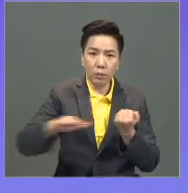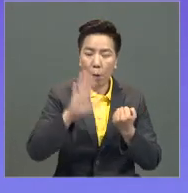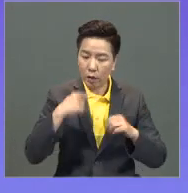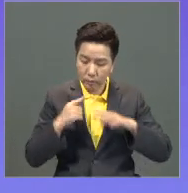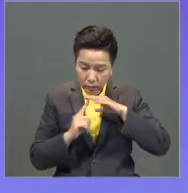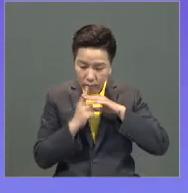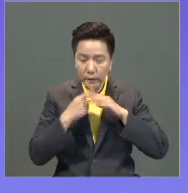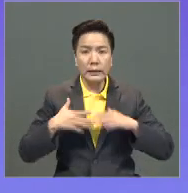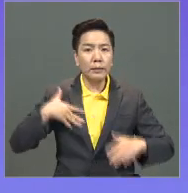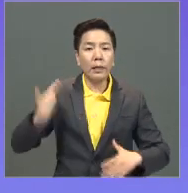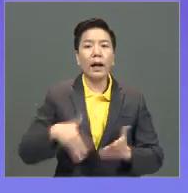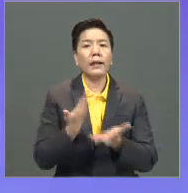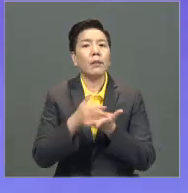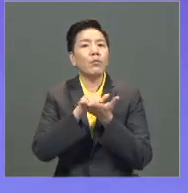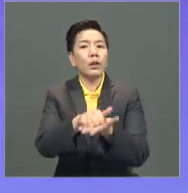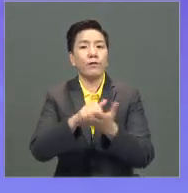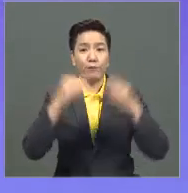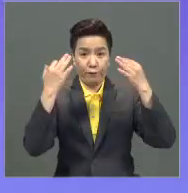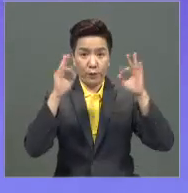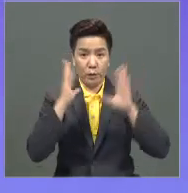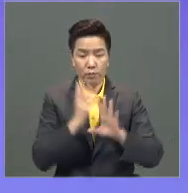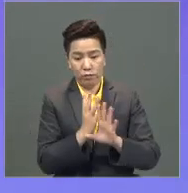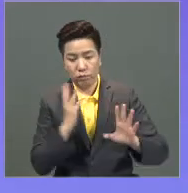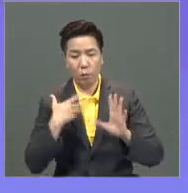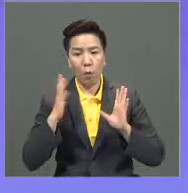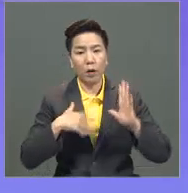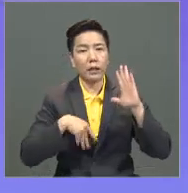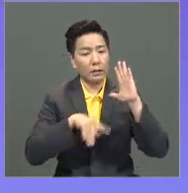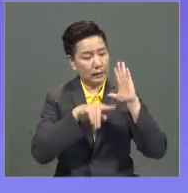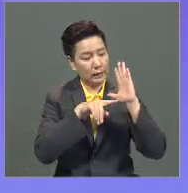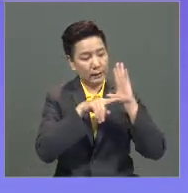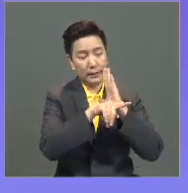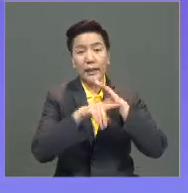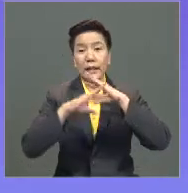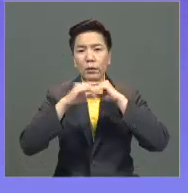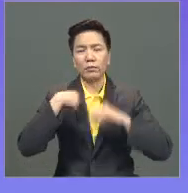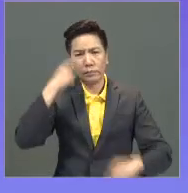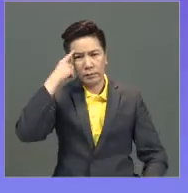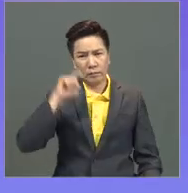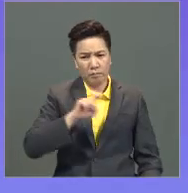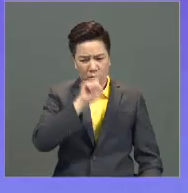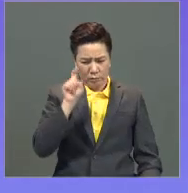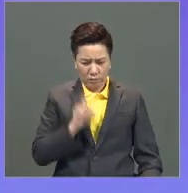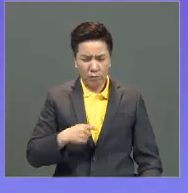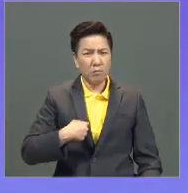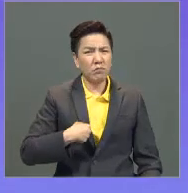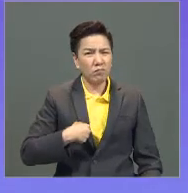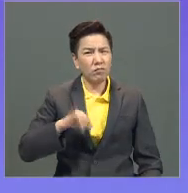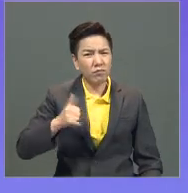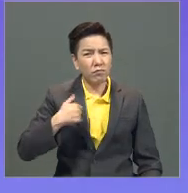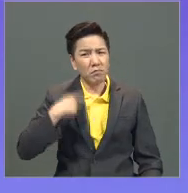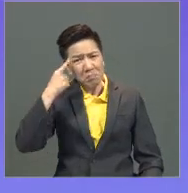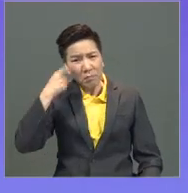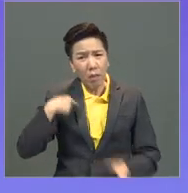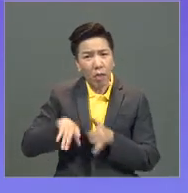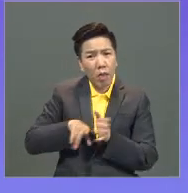ใช่ค่ะแล้วก็ให้บริการฟรีด้วยเนี่ยค่ะทำให้ประชาชนชาวจังหวัดระยองนะคะที่อาจจะคิดว่าตัวเองเนี่ยมีความเสี่ยงก็ไปต่อคิวกันแบ